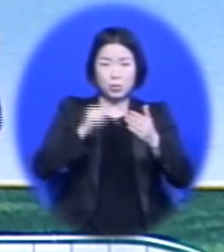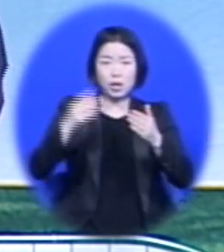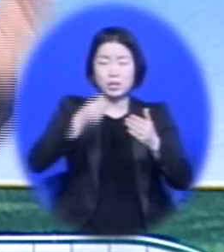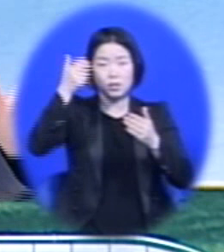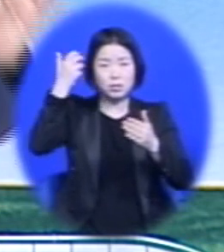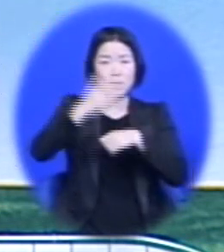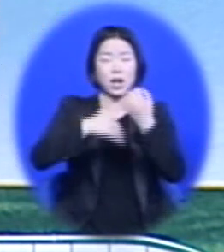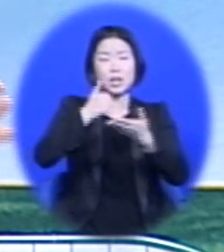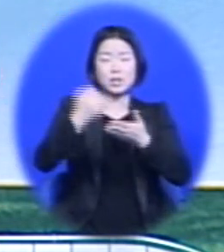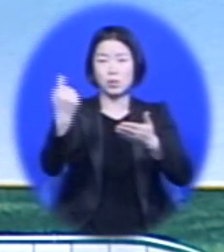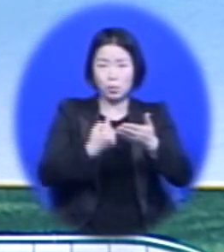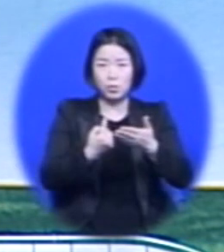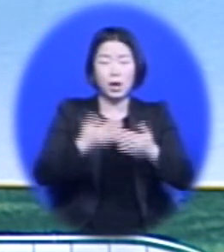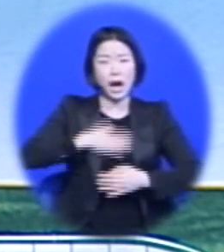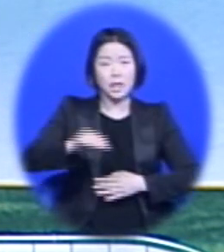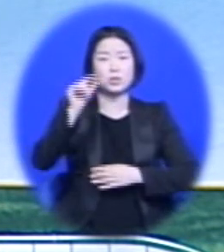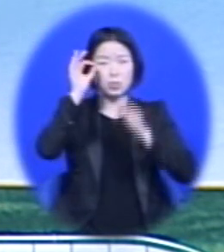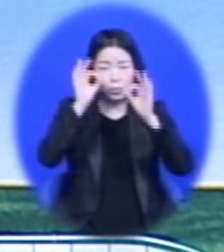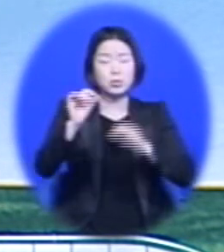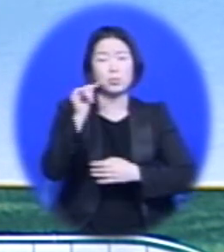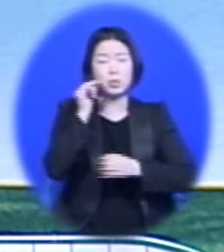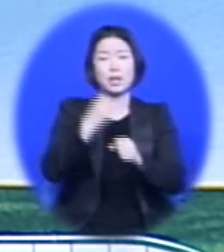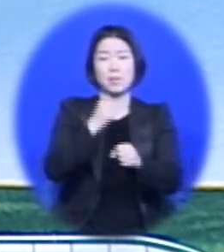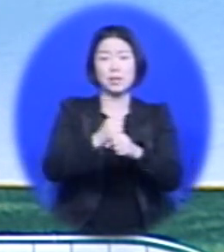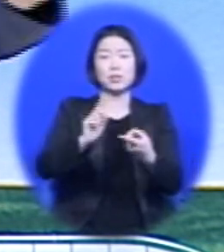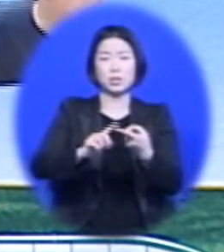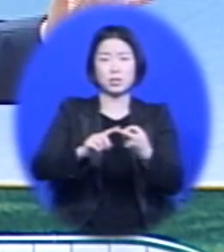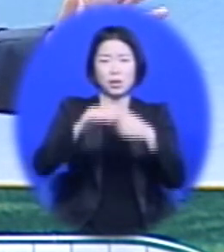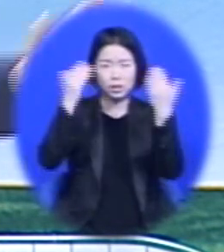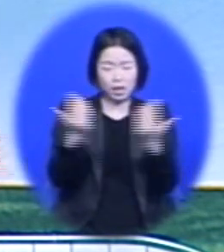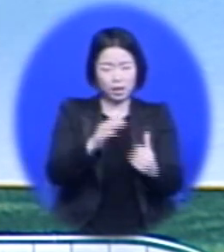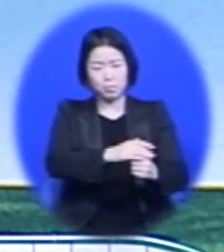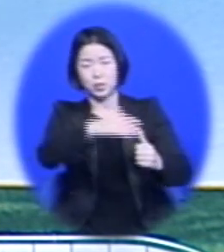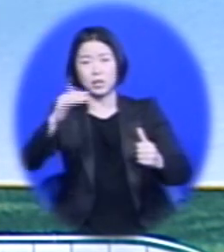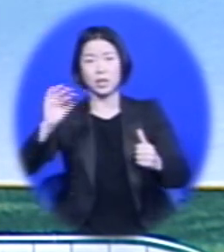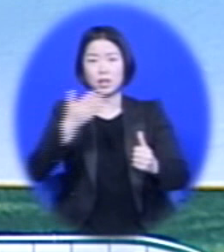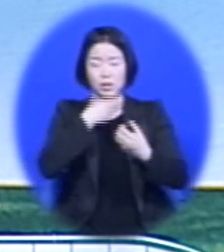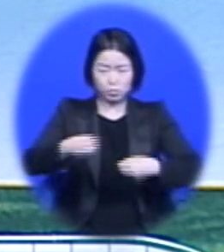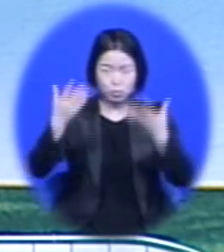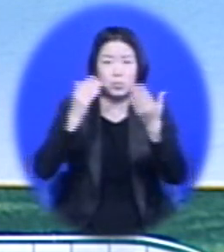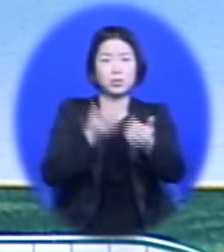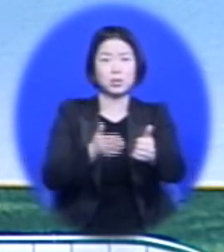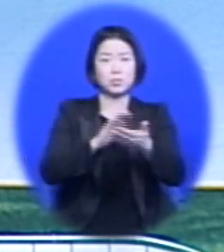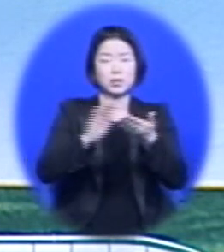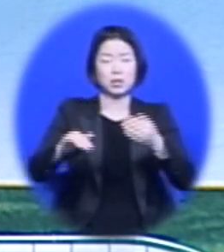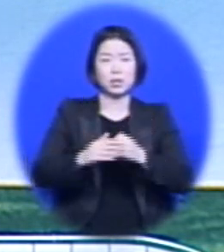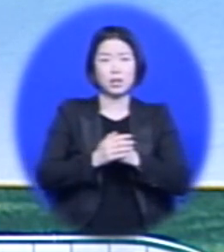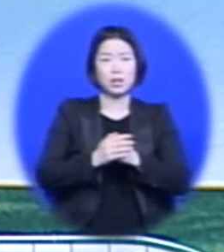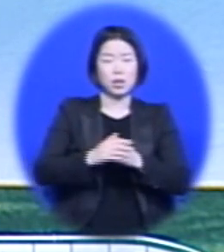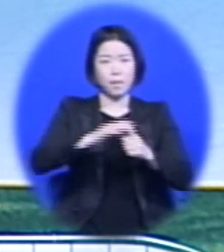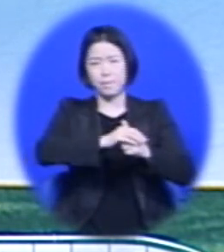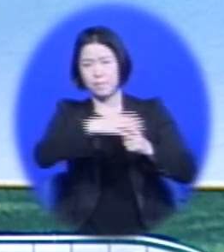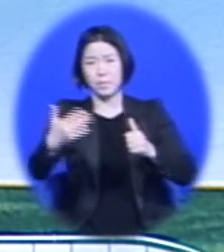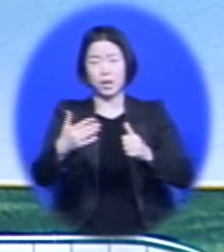것을 알지도 보지도 못하게 만드는 것에서 여러분들이 다 벗어나게 되기를 축복합니다. 여러분,